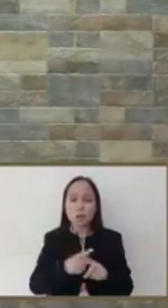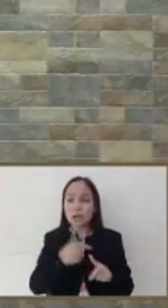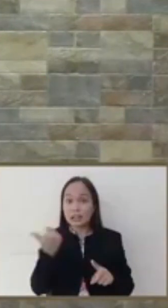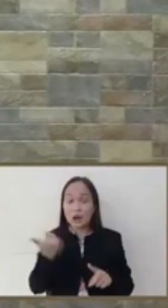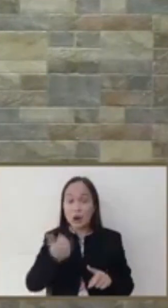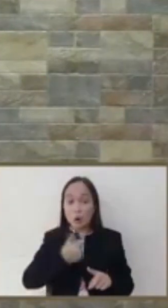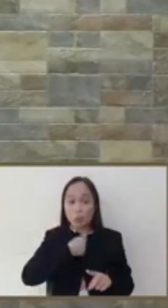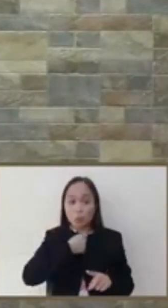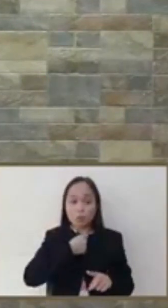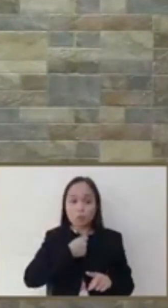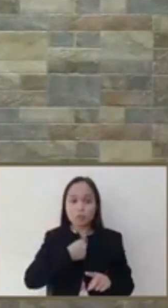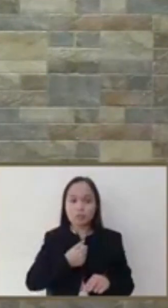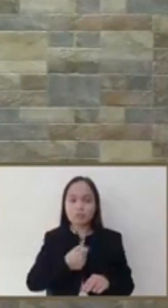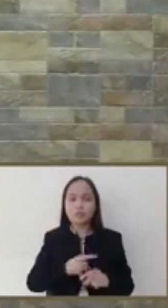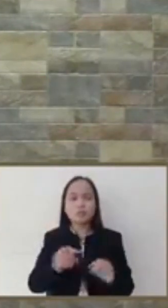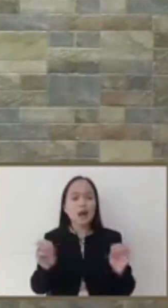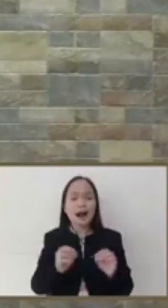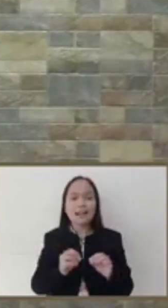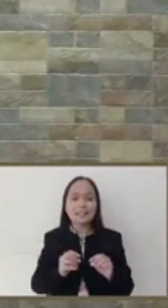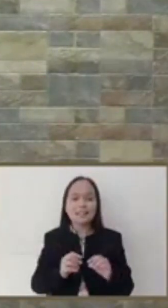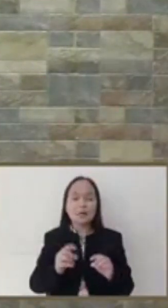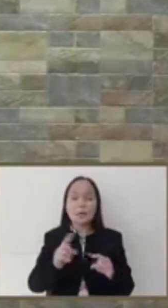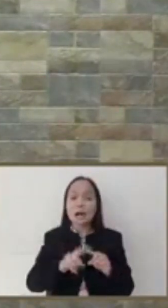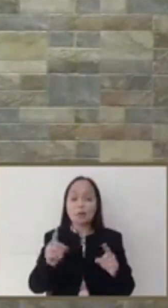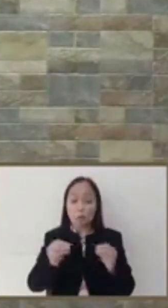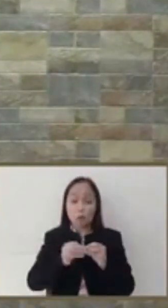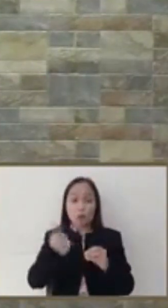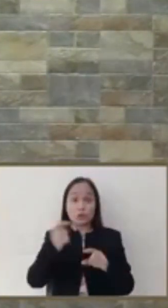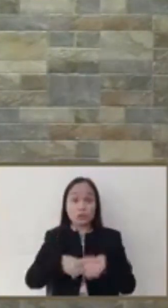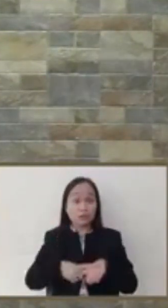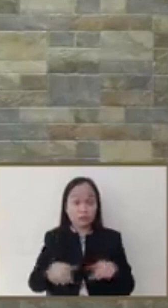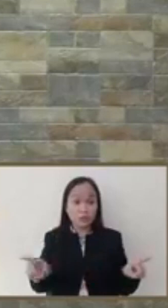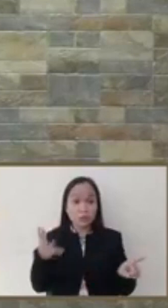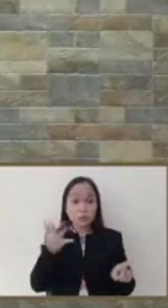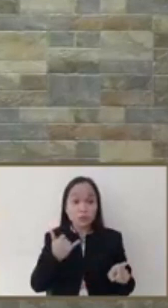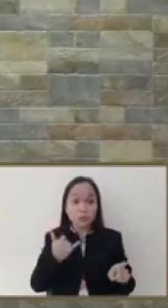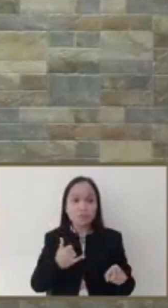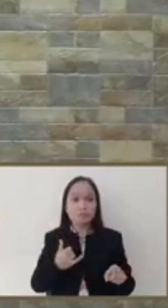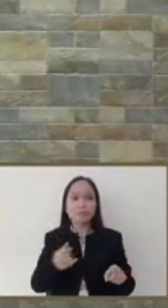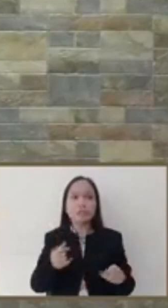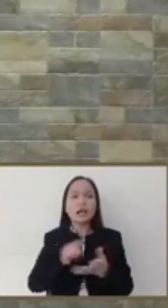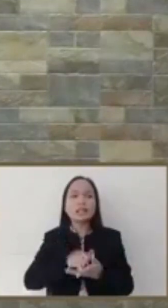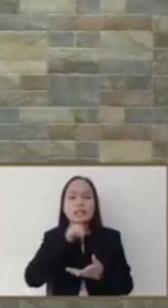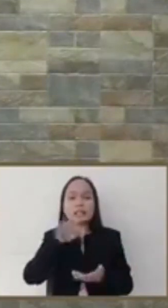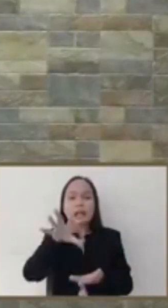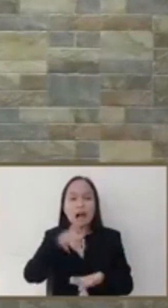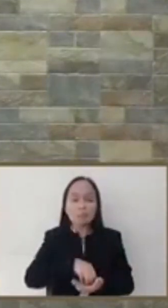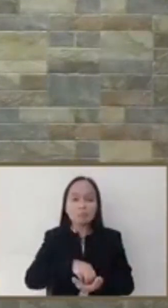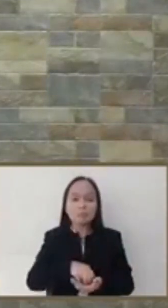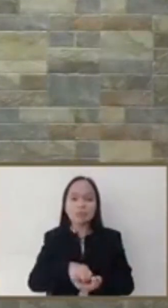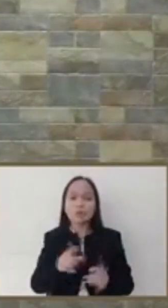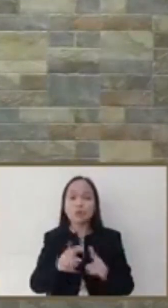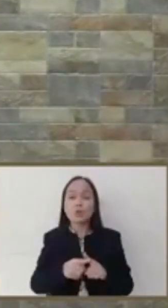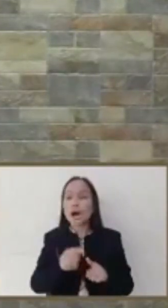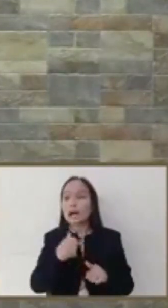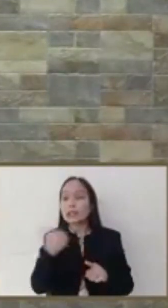But let me tell you something. Ang pinakamatinding pagkakaiba na hindi ho nakokopya ng mga